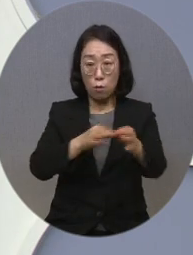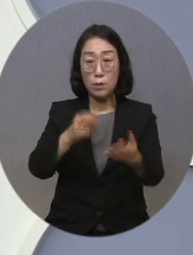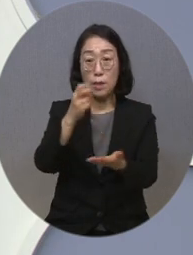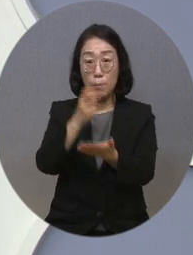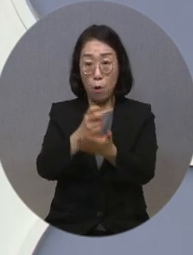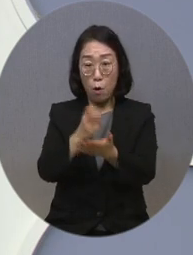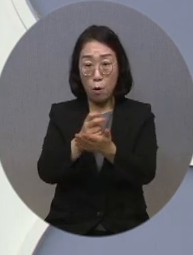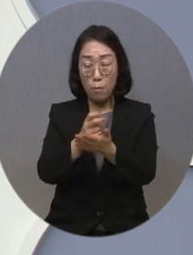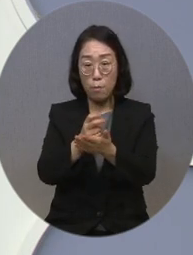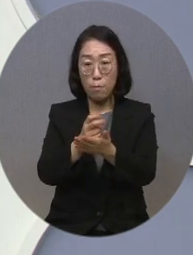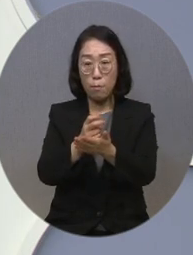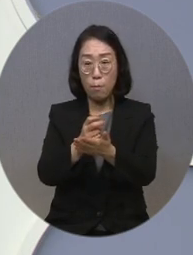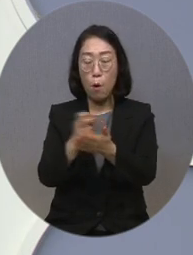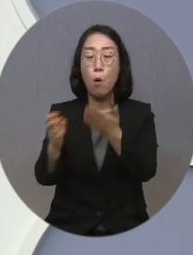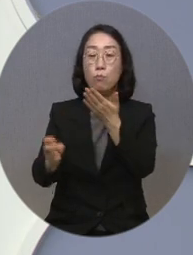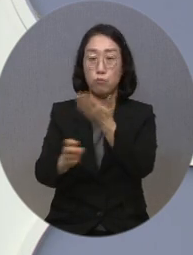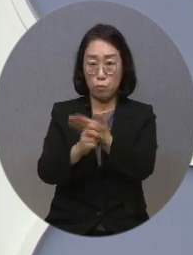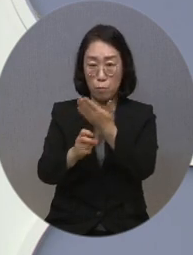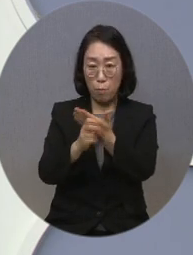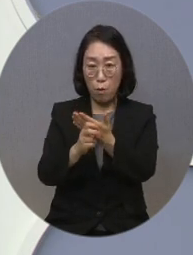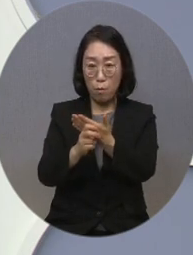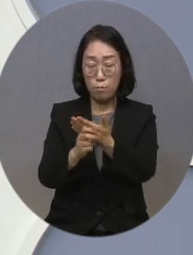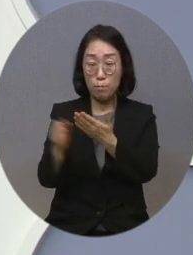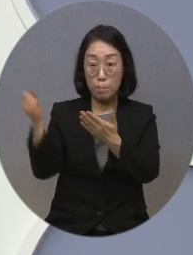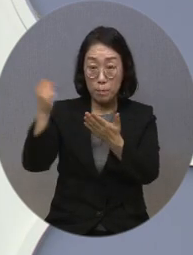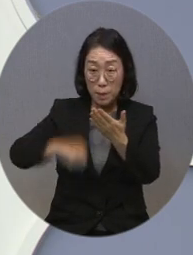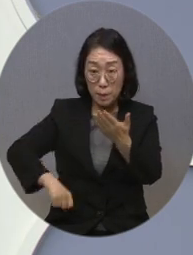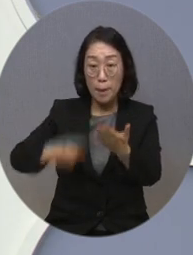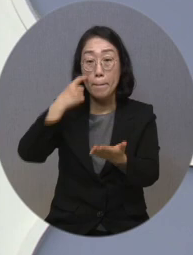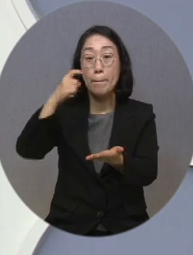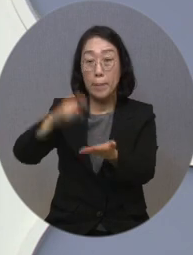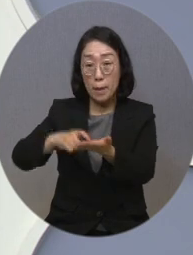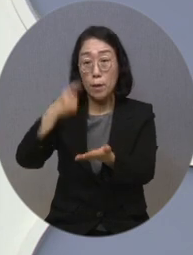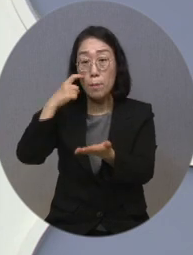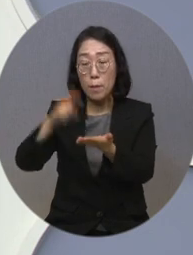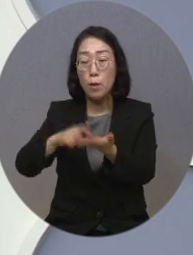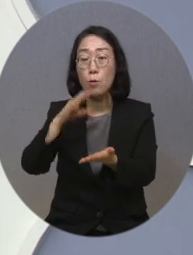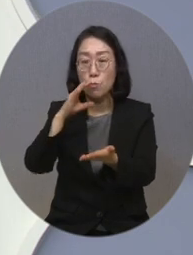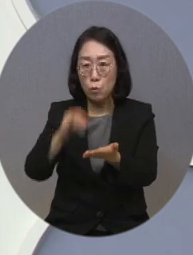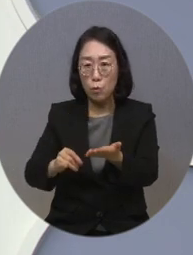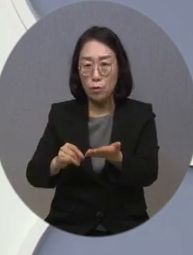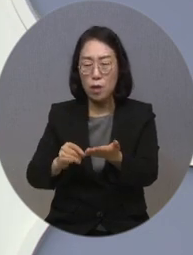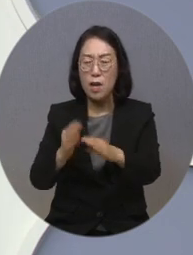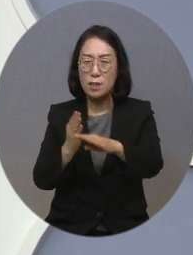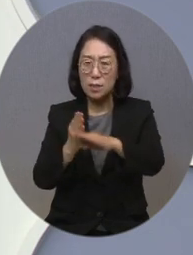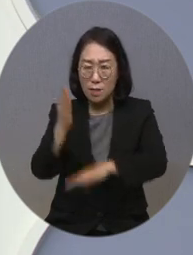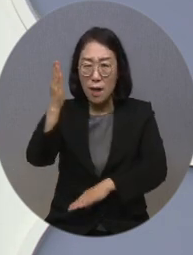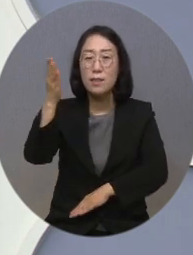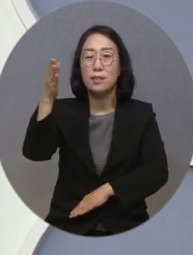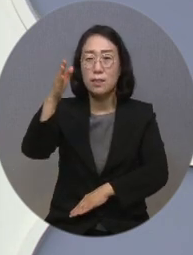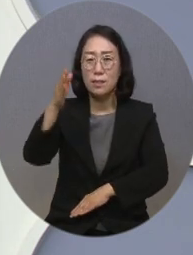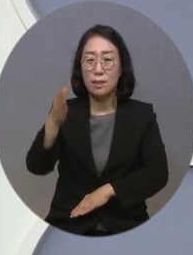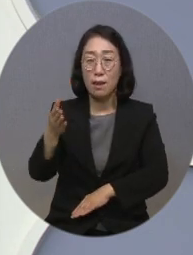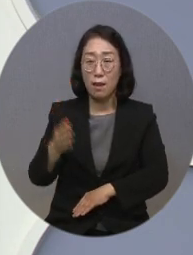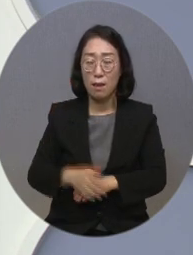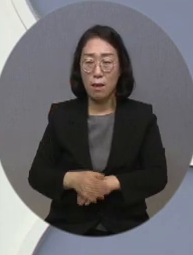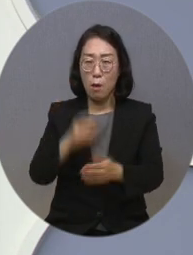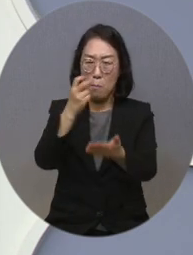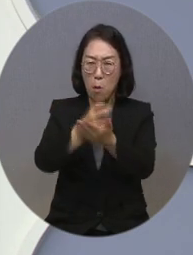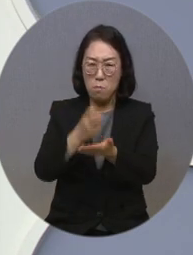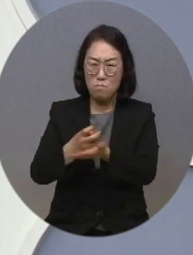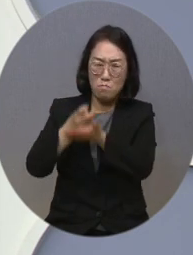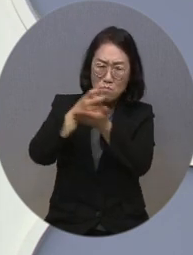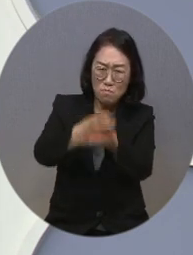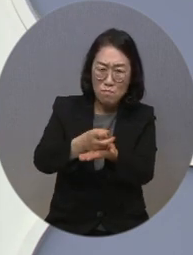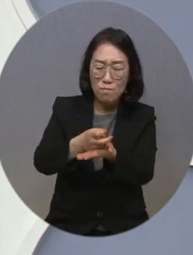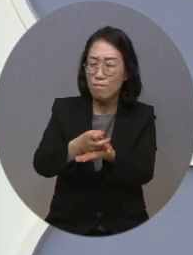반칙을 하는 사람들은 집어내야 되겠죠. 그래서 이런 거를 해야 된다. 그게 쉽게 규제하고 비교가 되는 겁니다. 그래서 요새